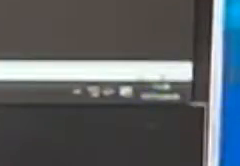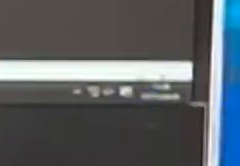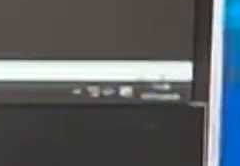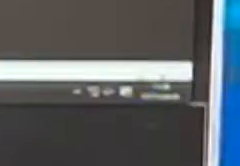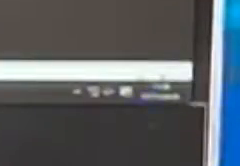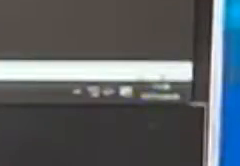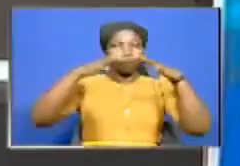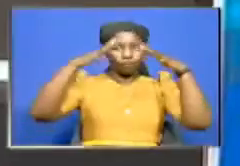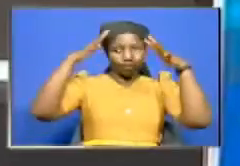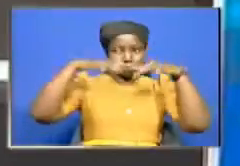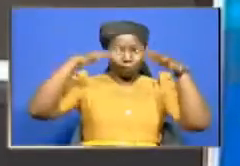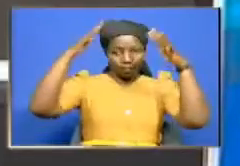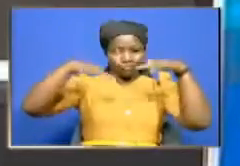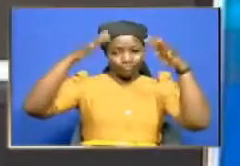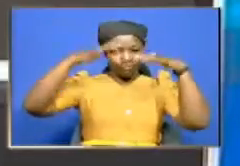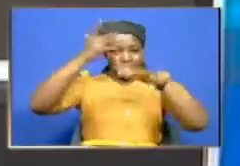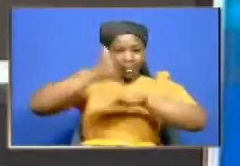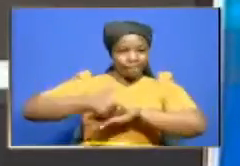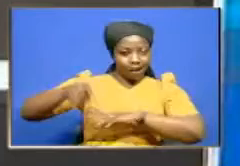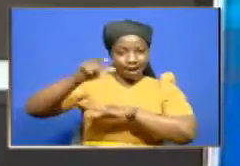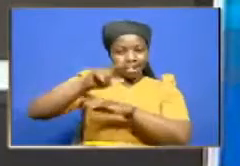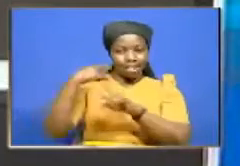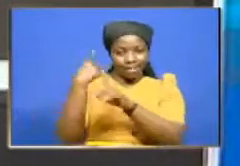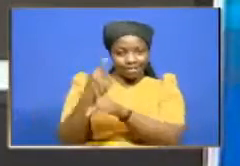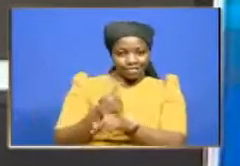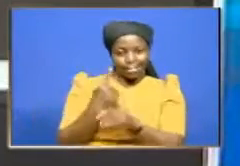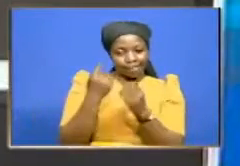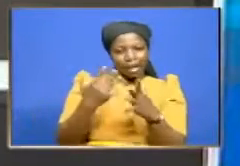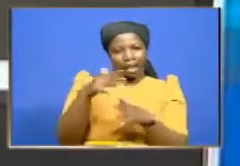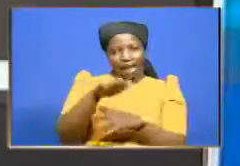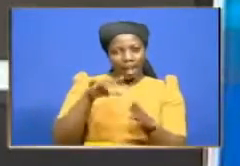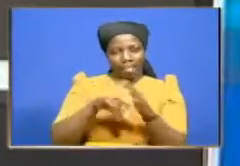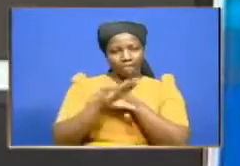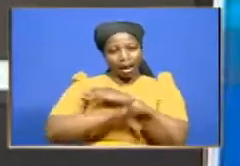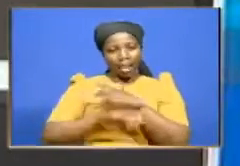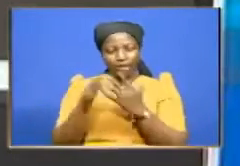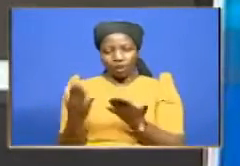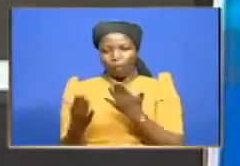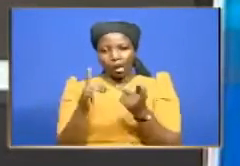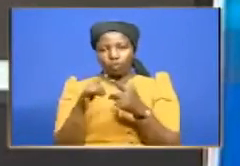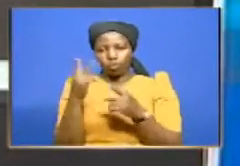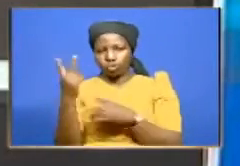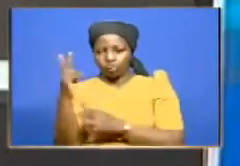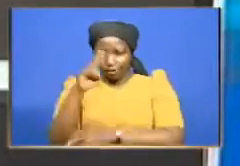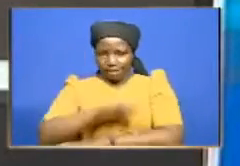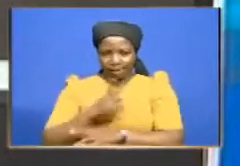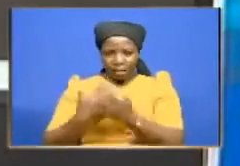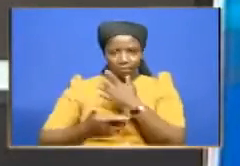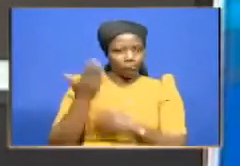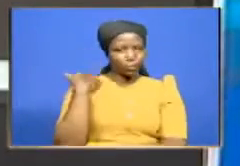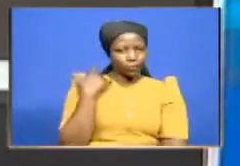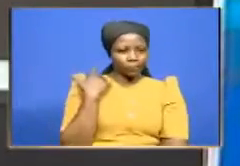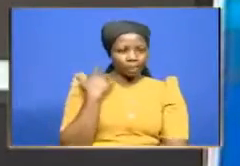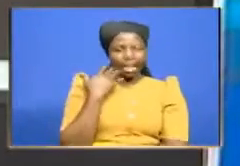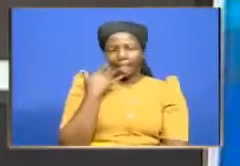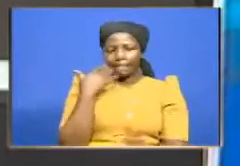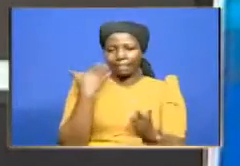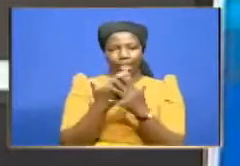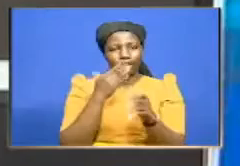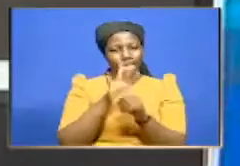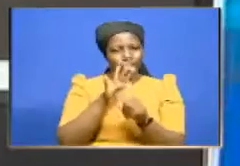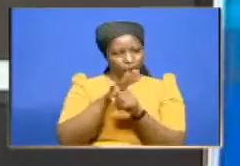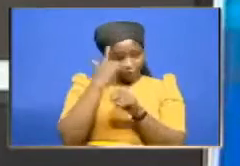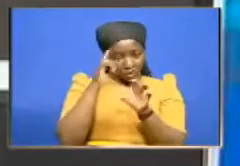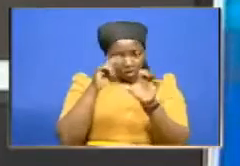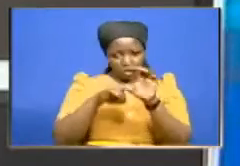Mvua mtazamaji imeongezeka katika maeneo mengi ya nchi ikilinganishwa na jinsi ilivyokuwa siku mbili zilizopita. Shukran sana kwa kujiunga